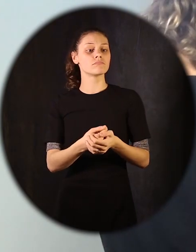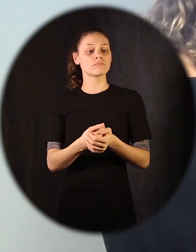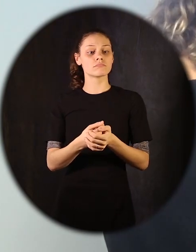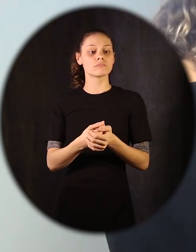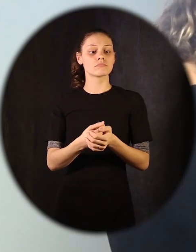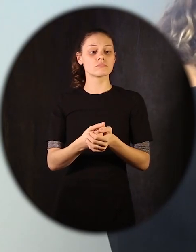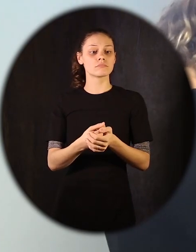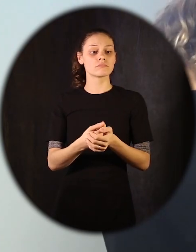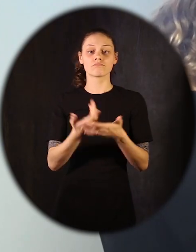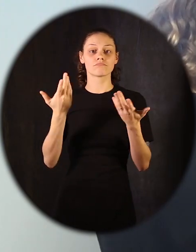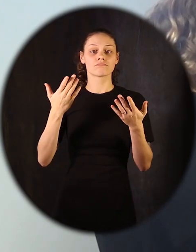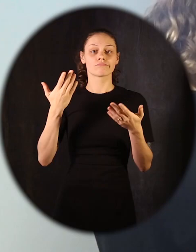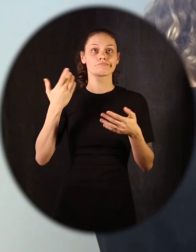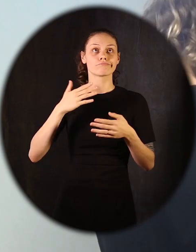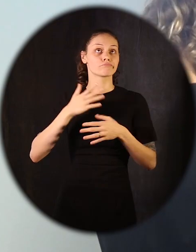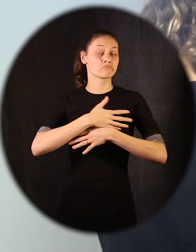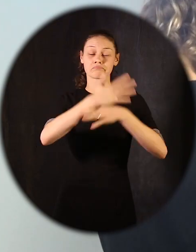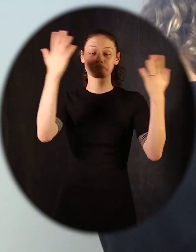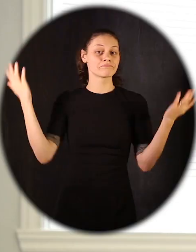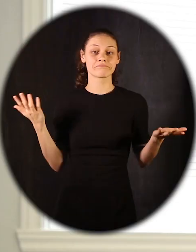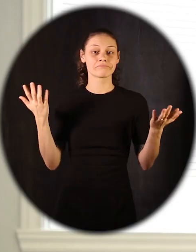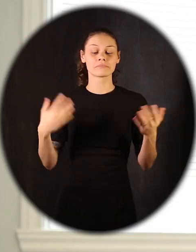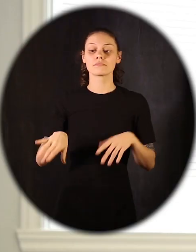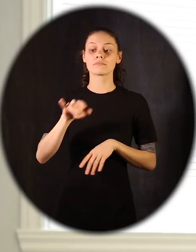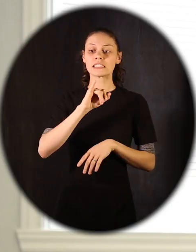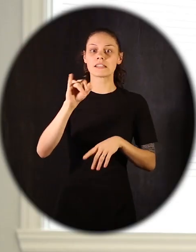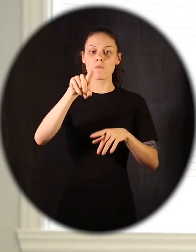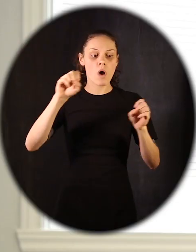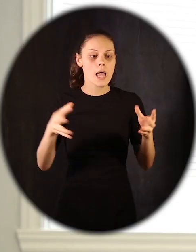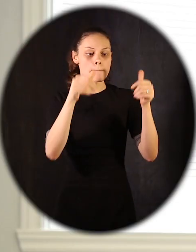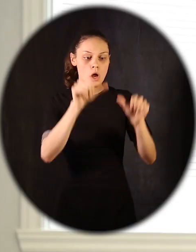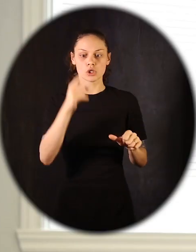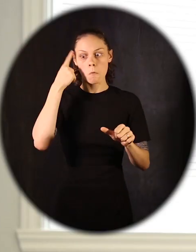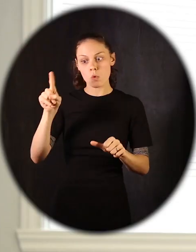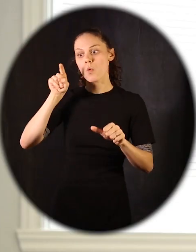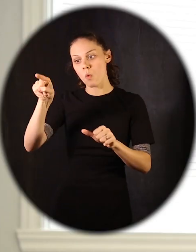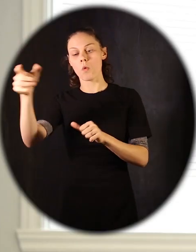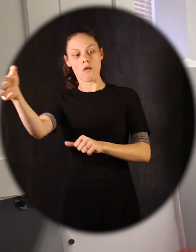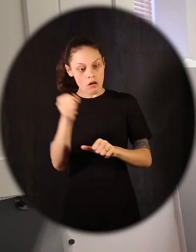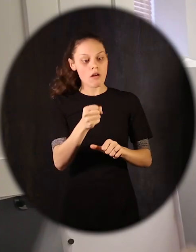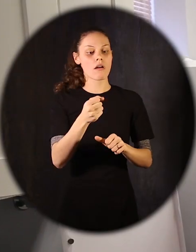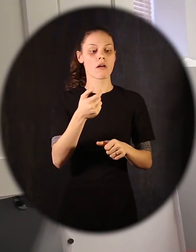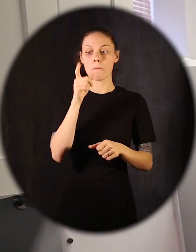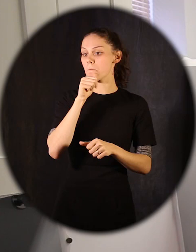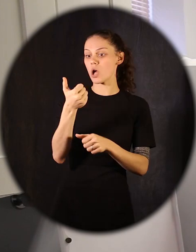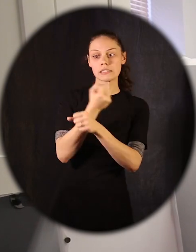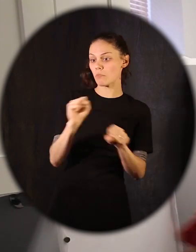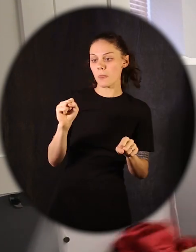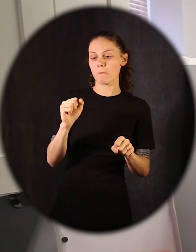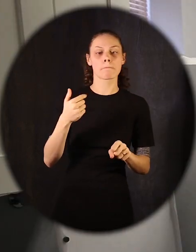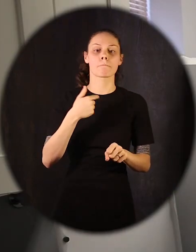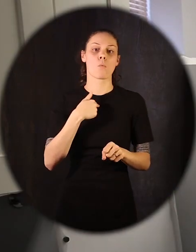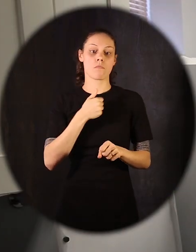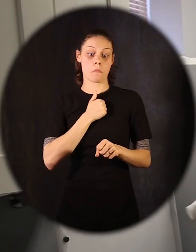et le ciel est la limite. Mais c'est certain que si c'est rien créer un poste pour créer un poste et ne pas être disponible, moi